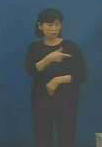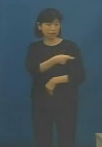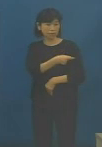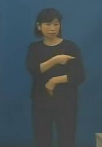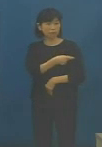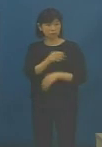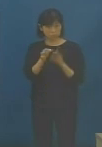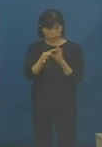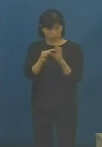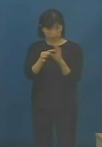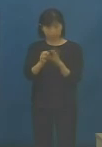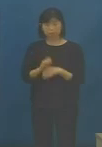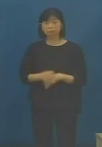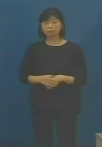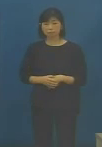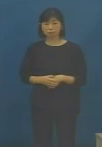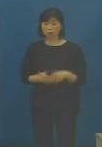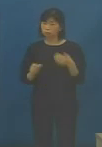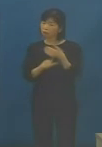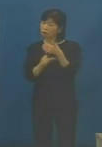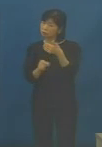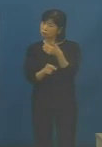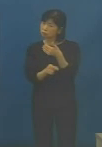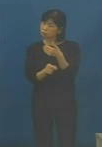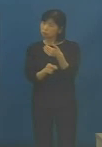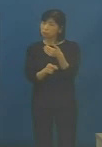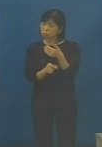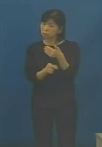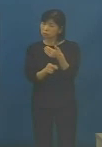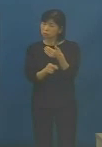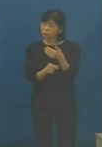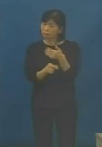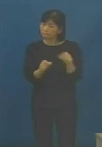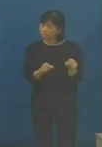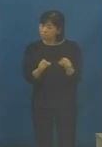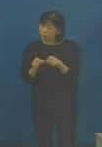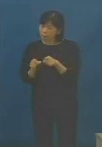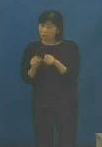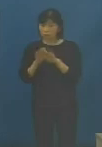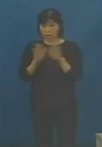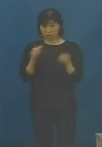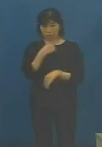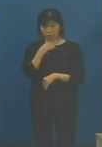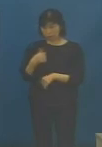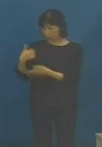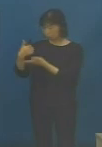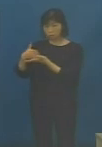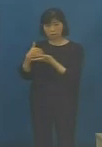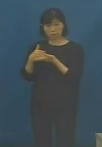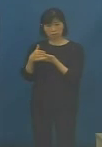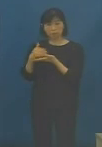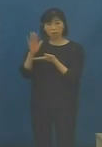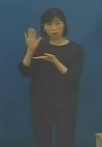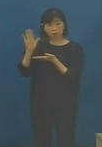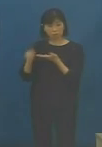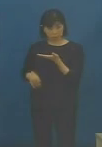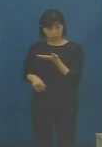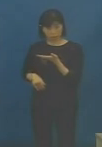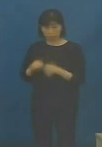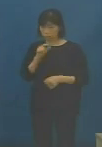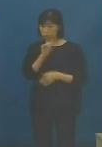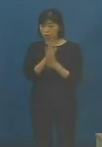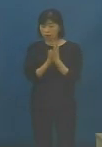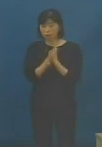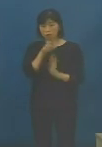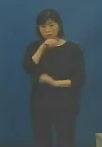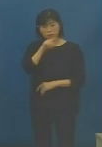。これについては9月中にも前倒して始めたいというお話もございました。で本県はですね、18歳